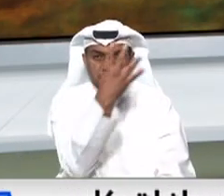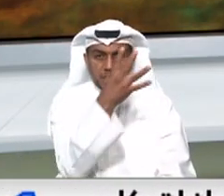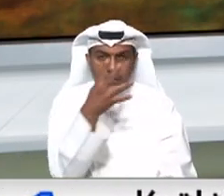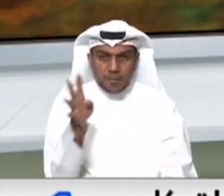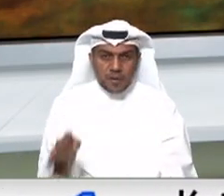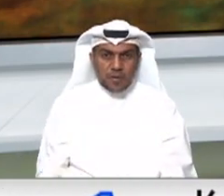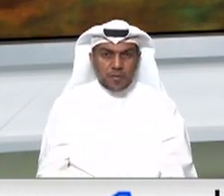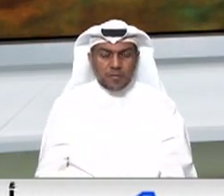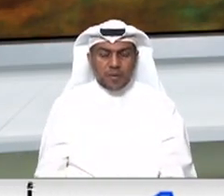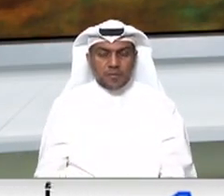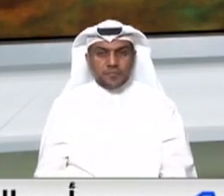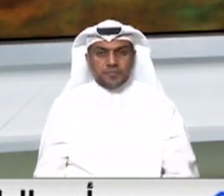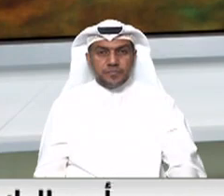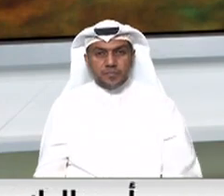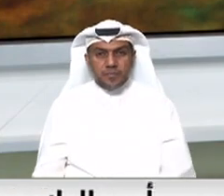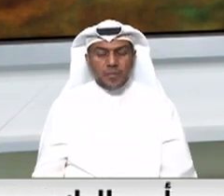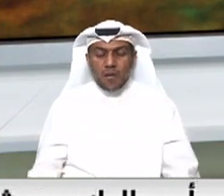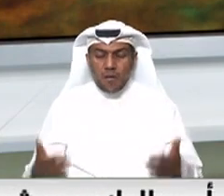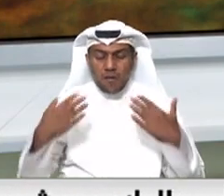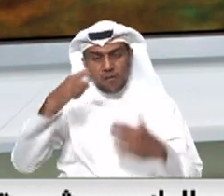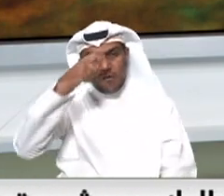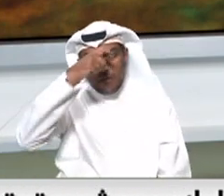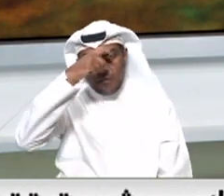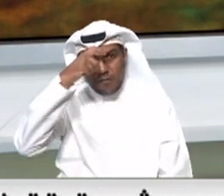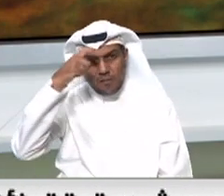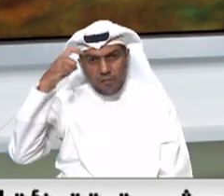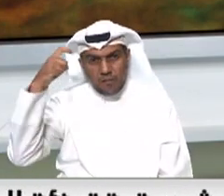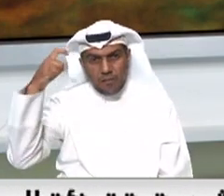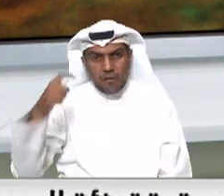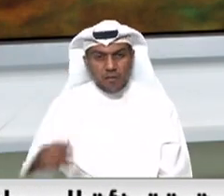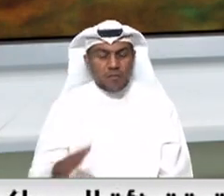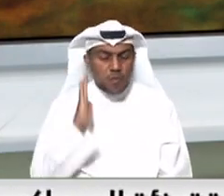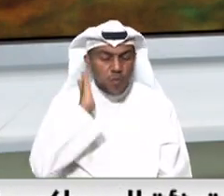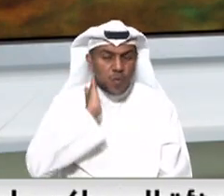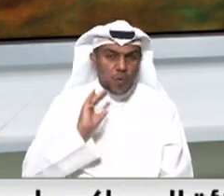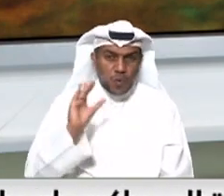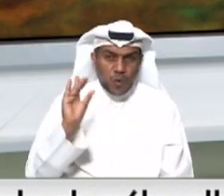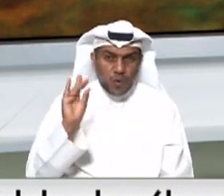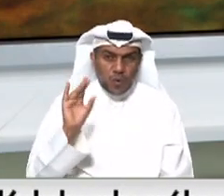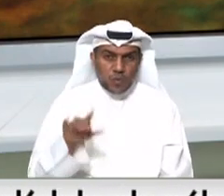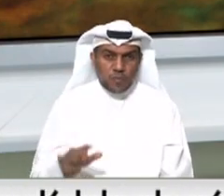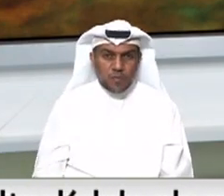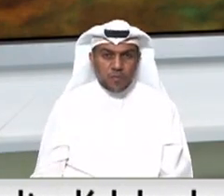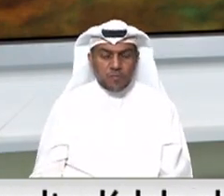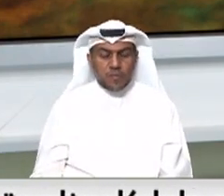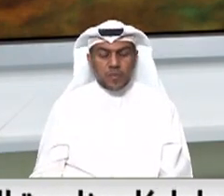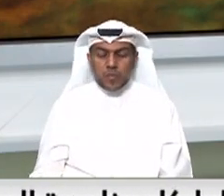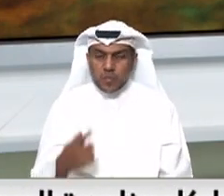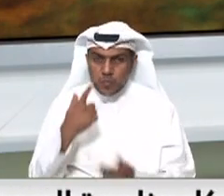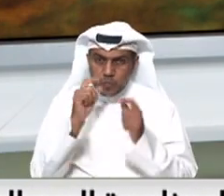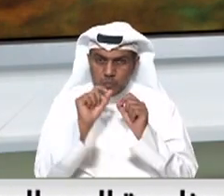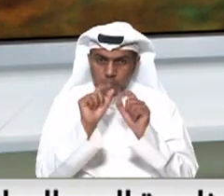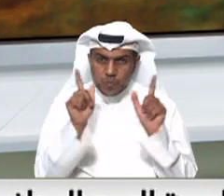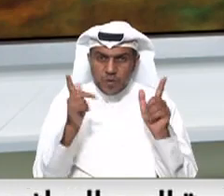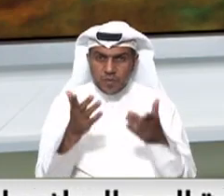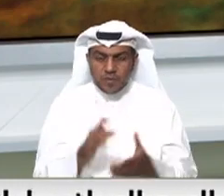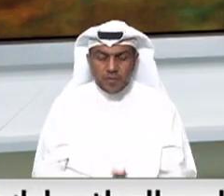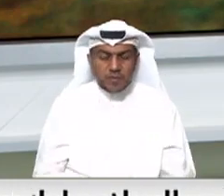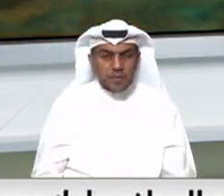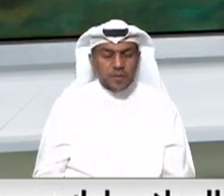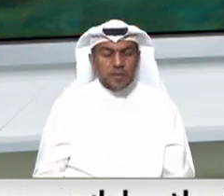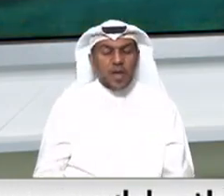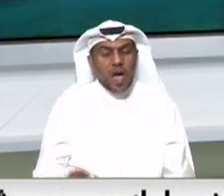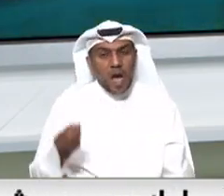درجه مئويه اجواء حاره ورطبه نسبيا على المناطق الساحليه الاحساس بالرطوبه ملحوظه اكثر خلال المساء ايضا على المناطق